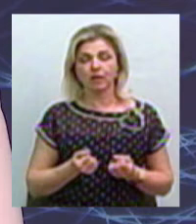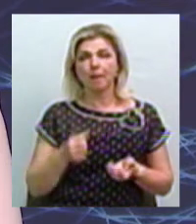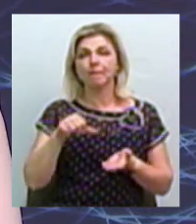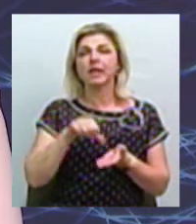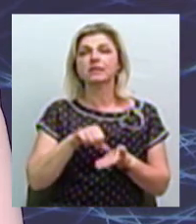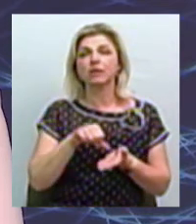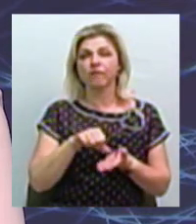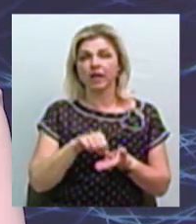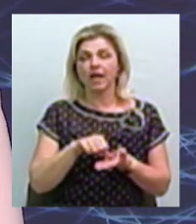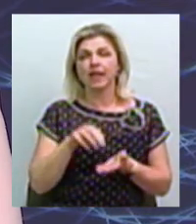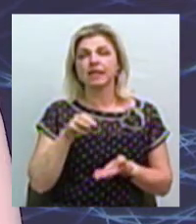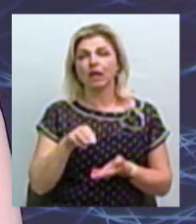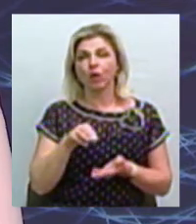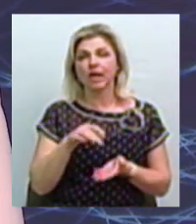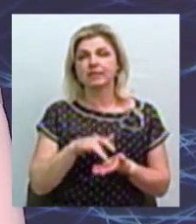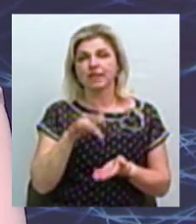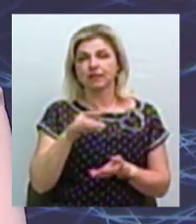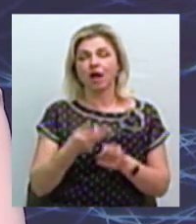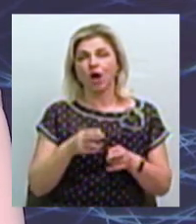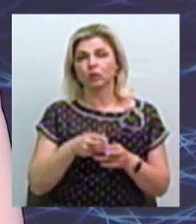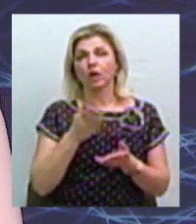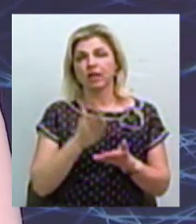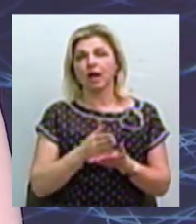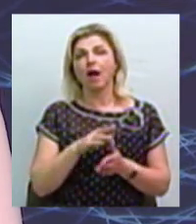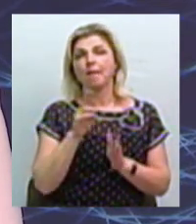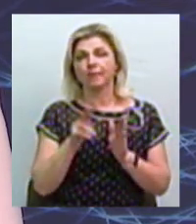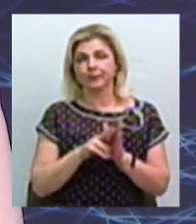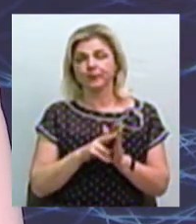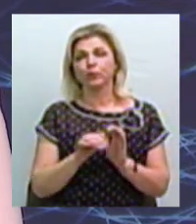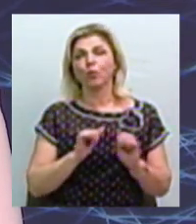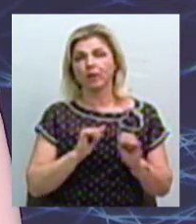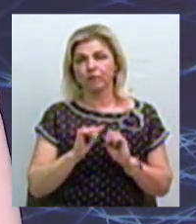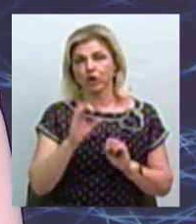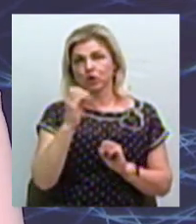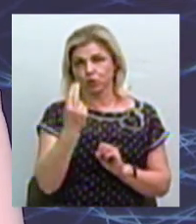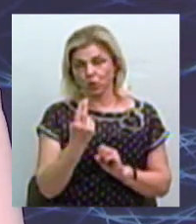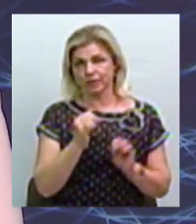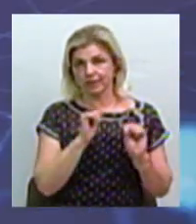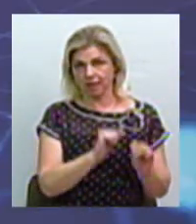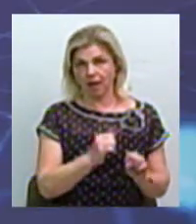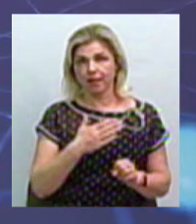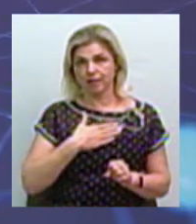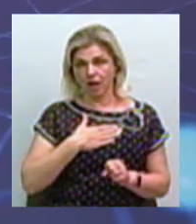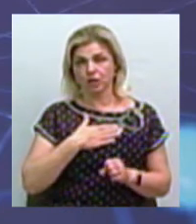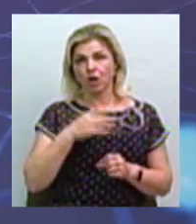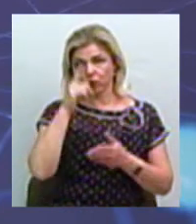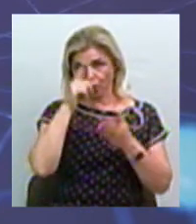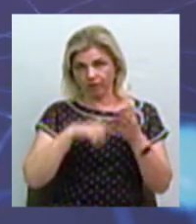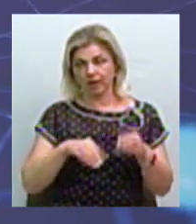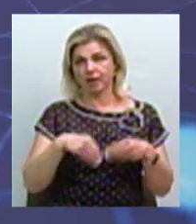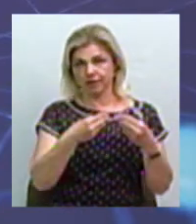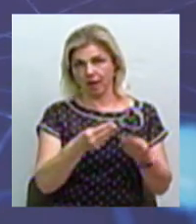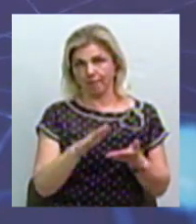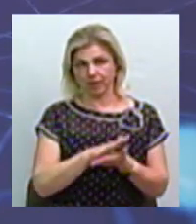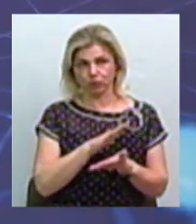представник територіального центру, який існує при кожному управлінні соціального захисту населення. І ця довіреність нашими органами видається